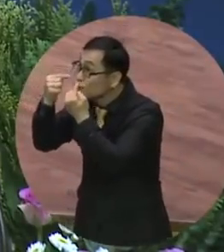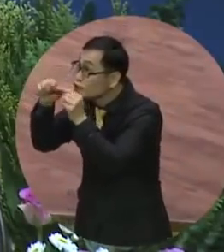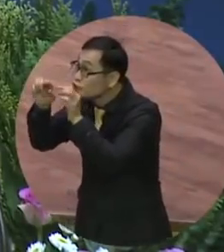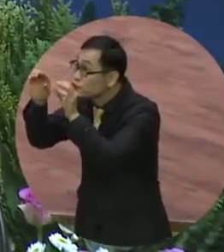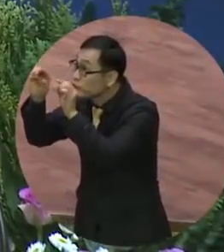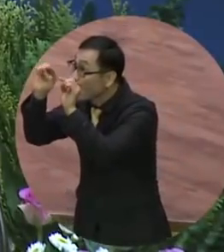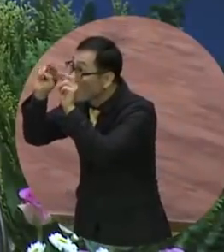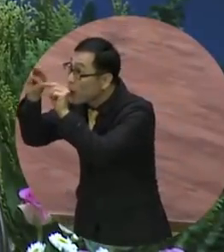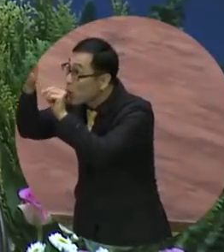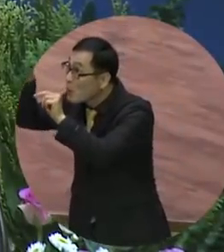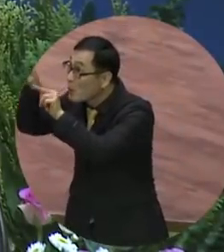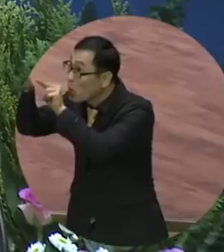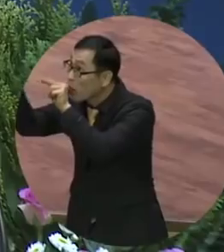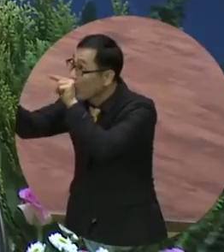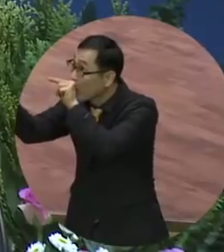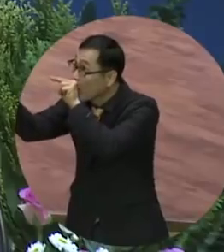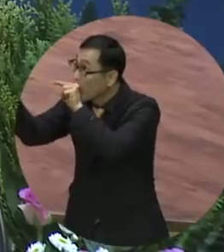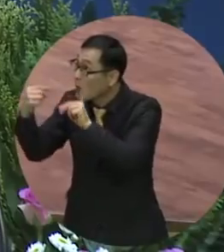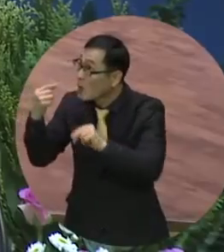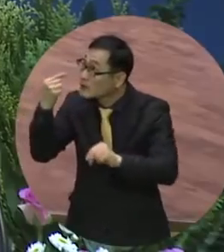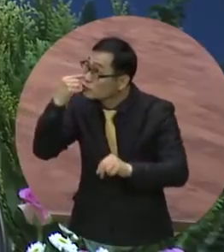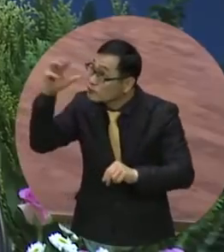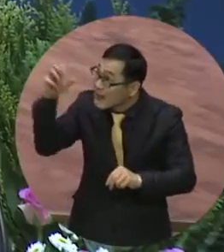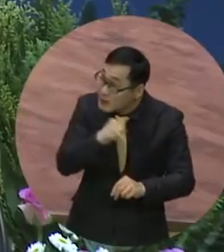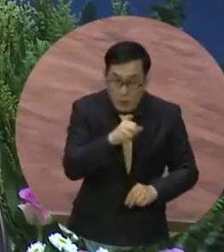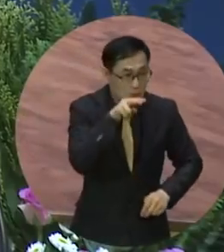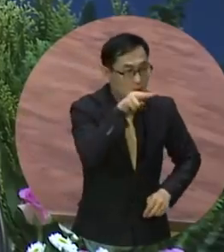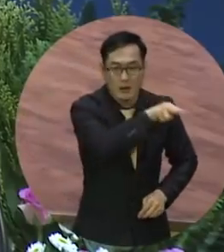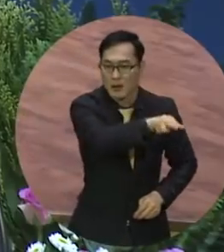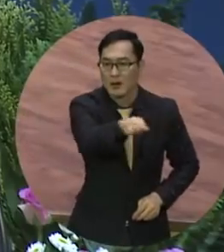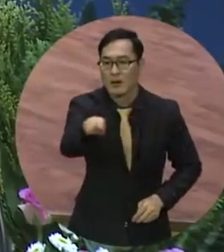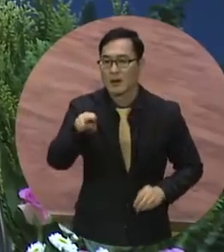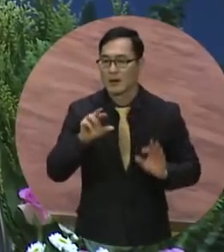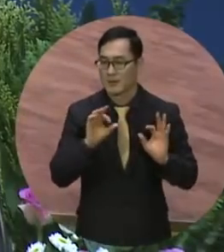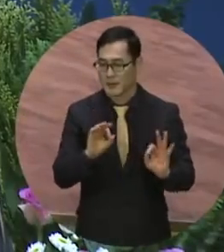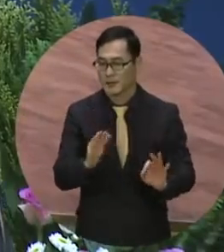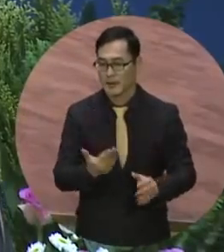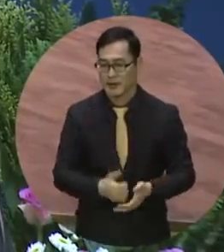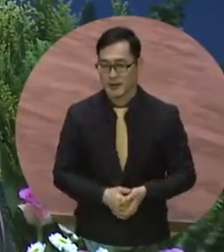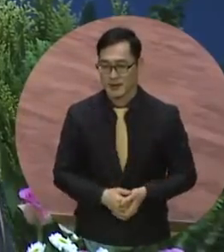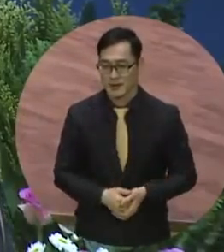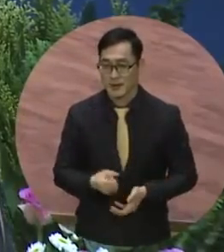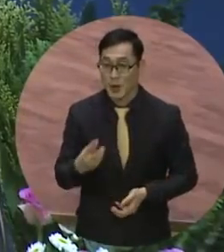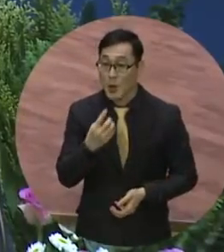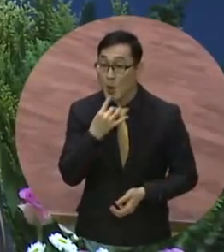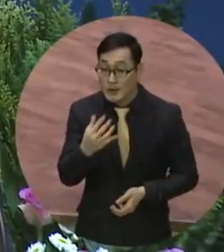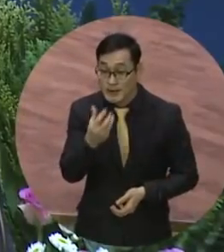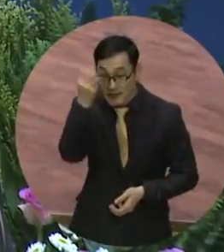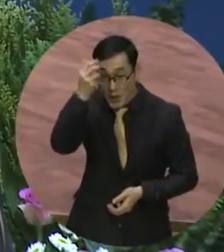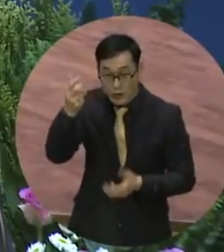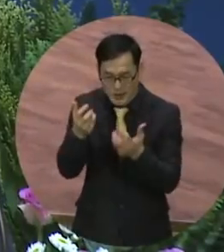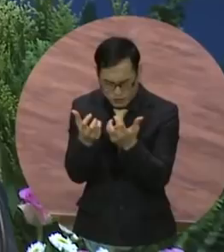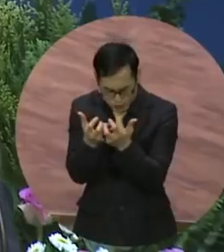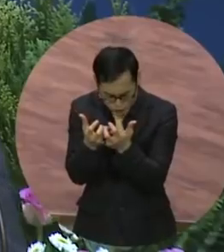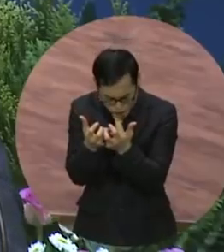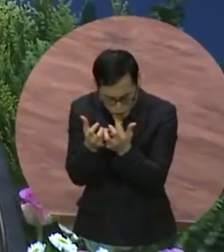오직 하나님의 나라 놓치지 마라. 무슨 힘으로? 오직 성령의 충만함으로.